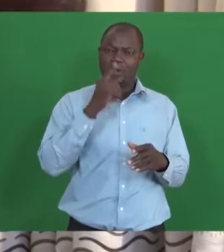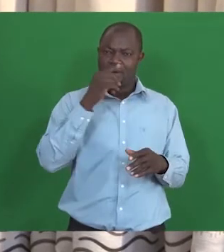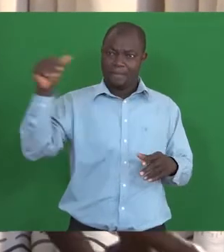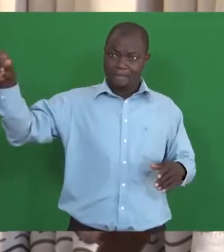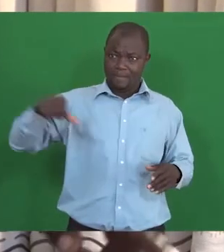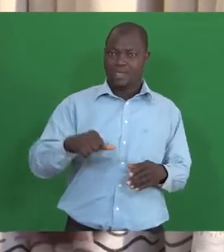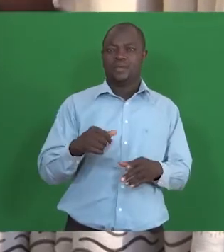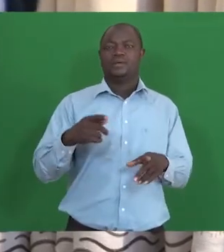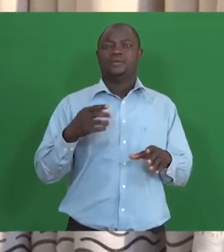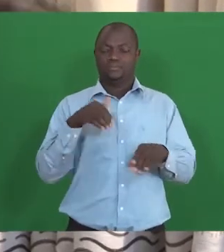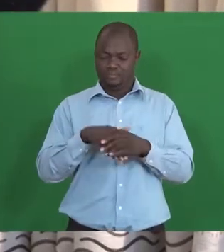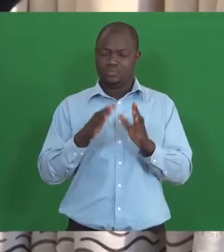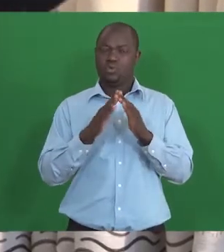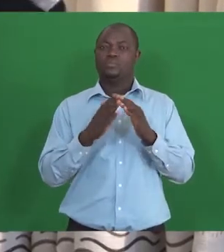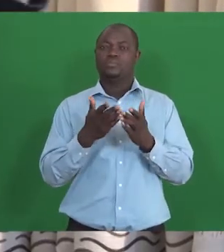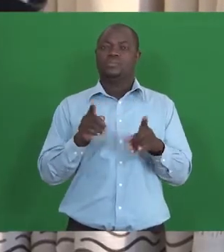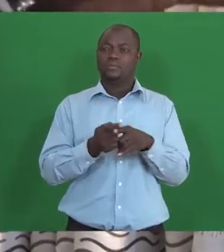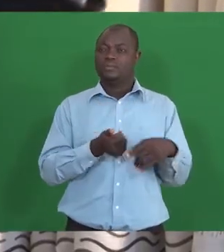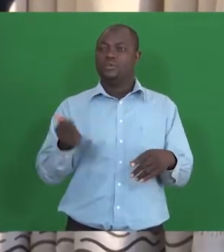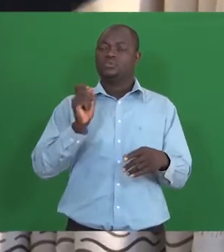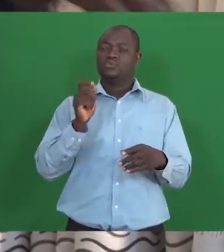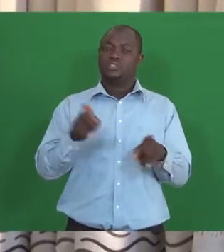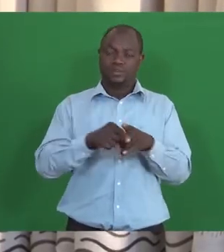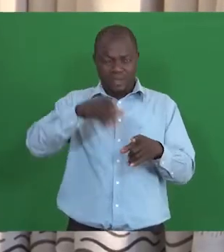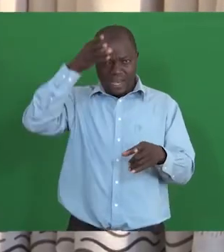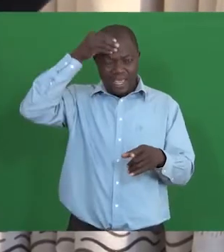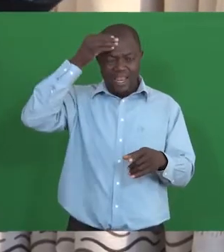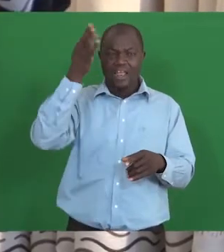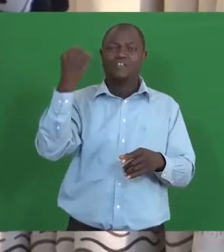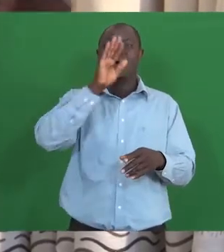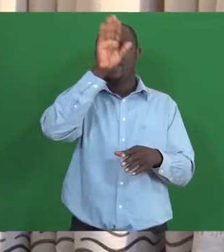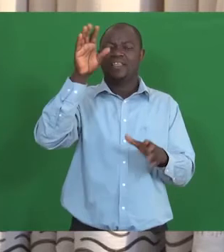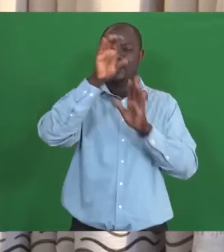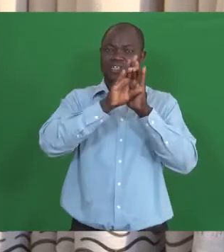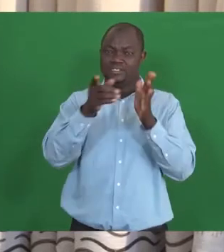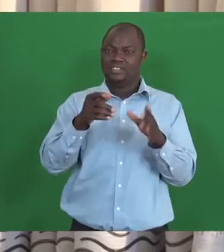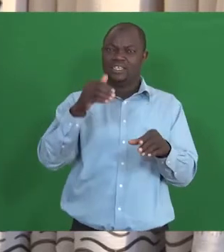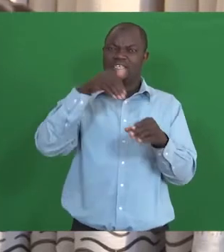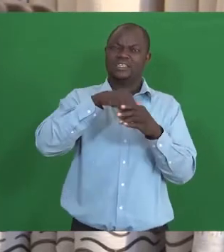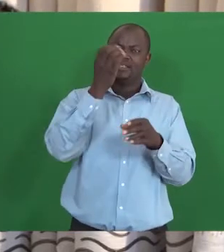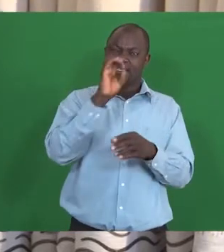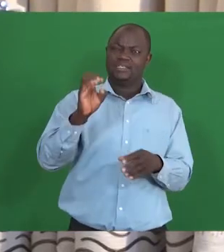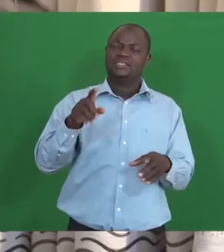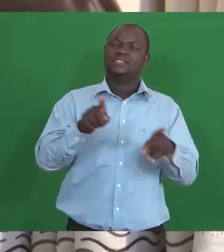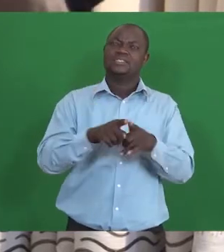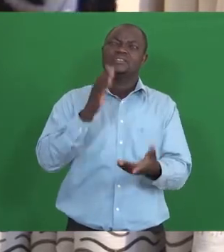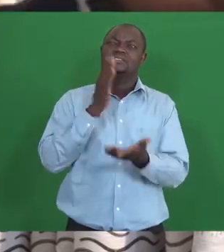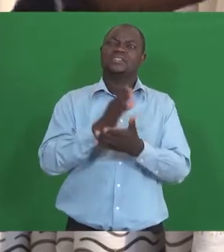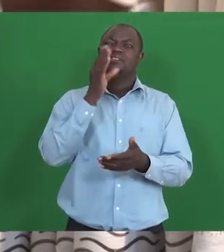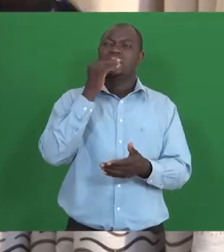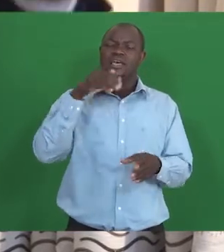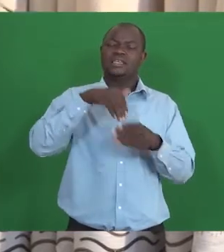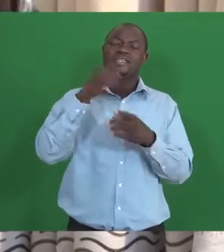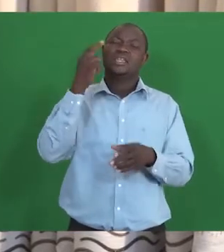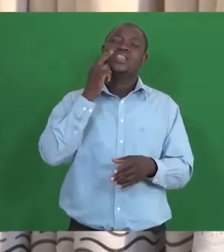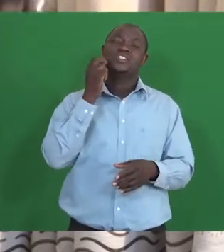Odzoka oya kumba aenda kuchikoro arudzidzo zvekune dzimwe nyika handiti pedzesera akuchitaura zvekune Nigeria zvezviya